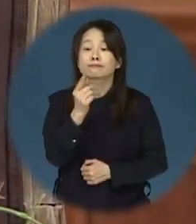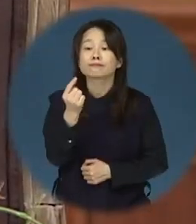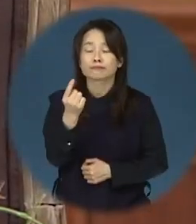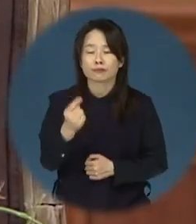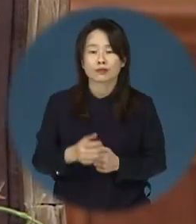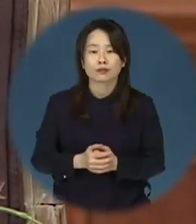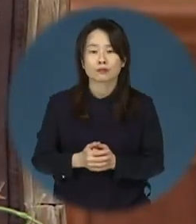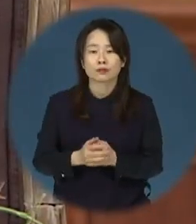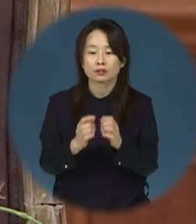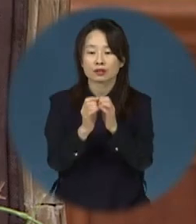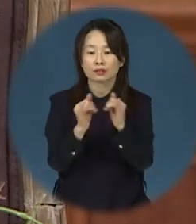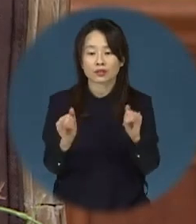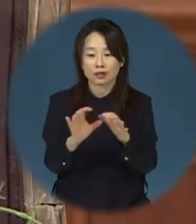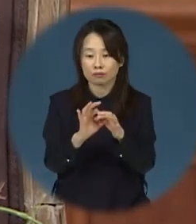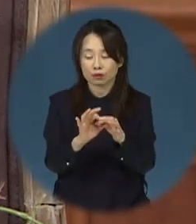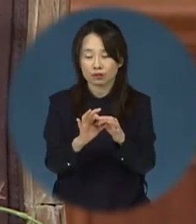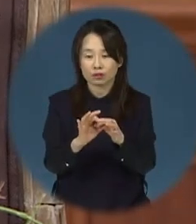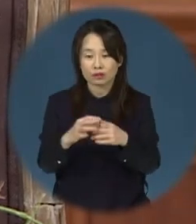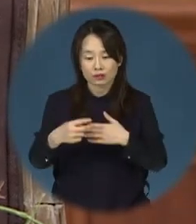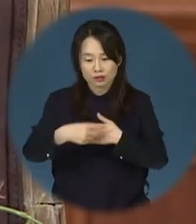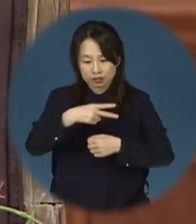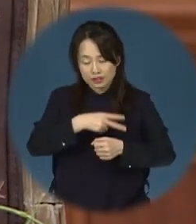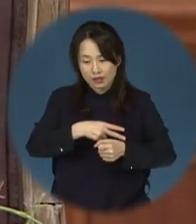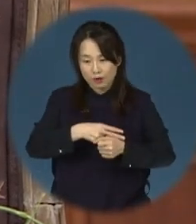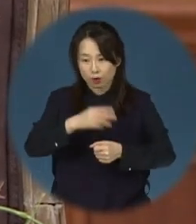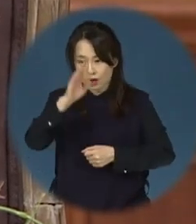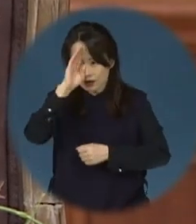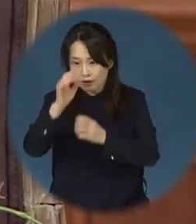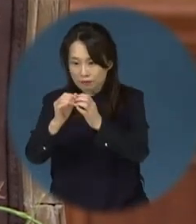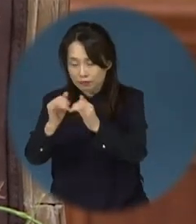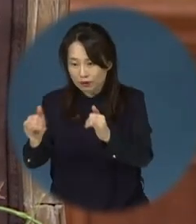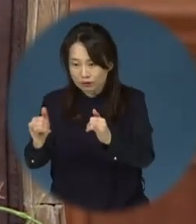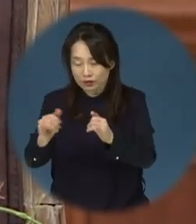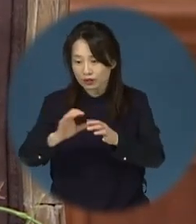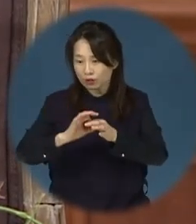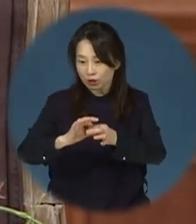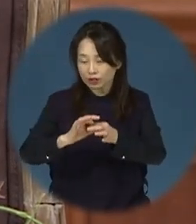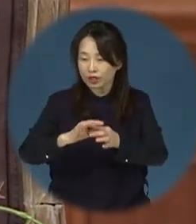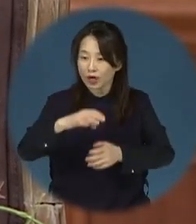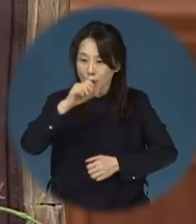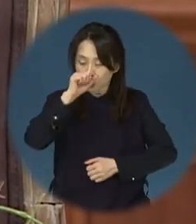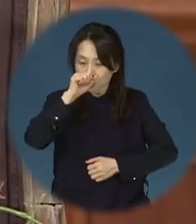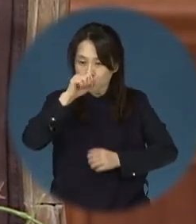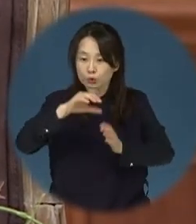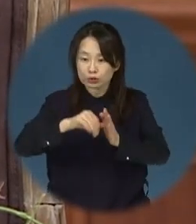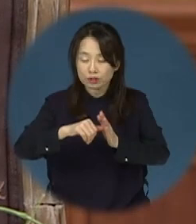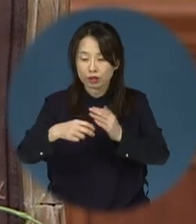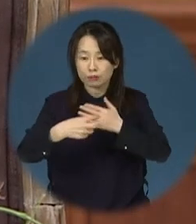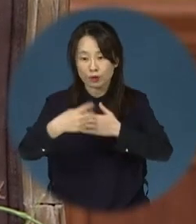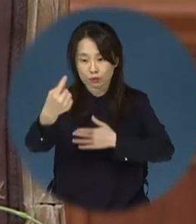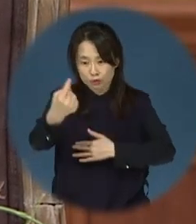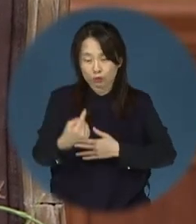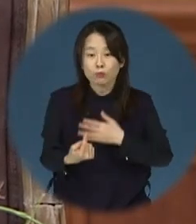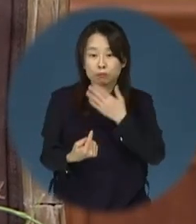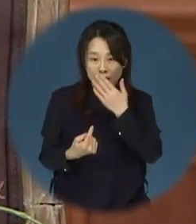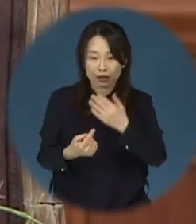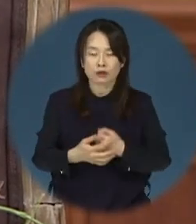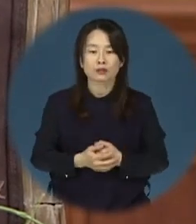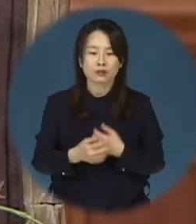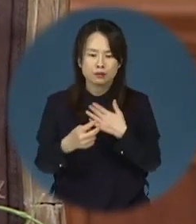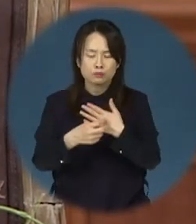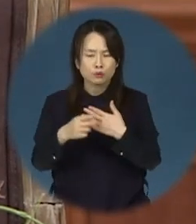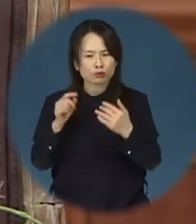어떤 인간관계, 그러니까 의사-환자 관계도 좀 어느 정도 관계가 돼야 병원에 오는 거고 병원에 갈 수 있는데도 안